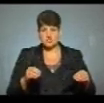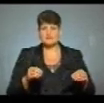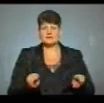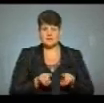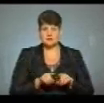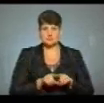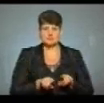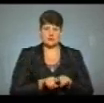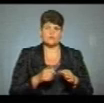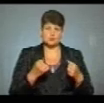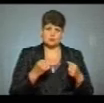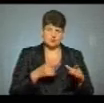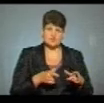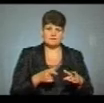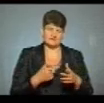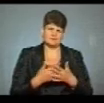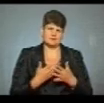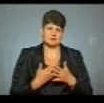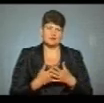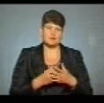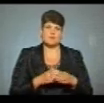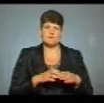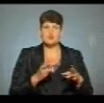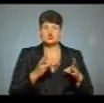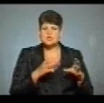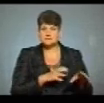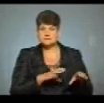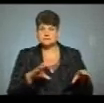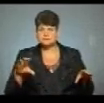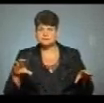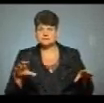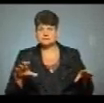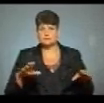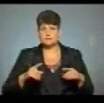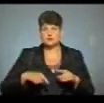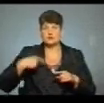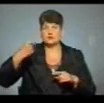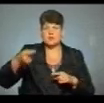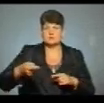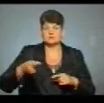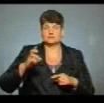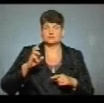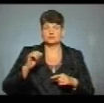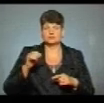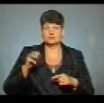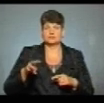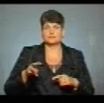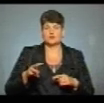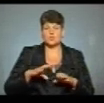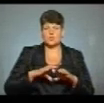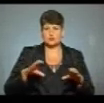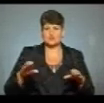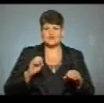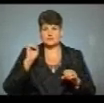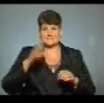як і спортивні, вони і імітація, що як і пожежні. Долає був, так називаємо, ну в народі кажуть, то колода. Розкидує